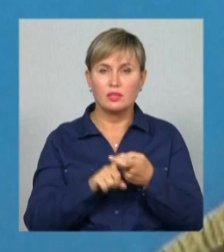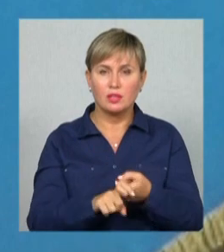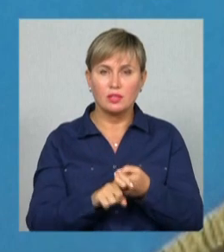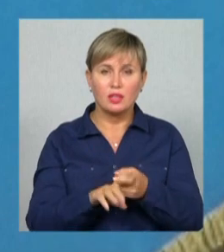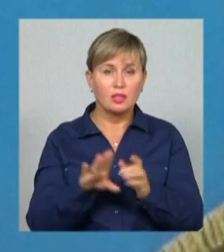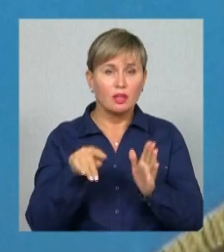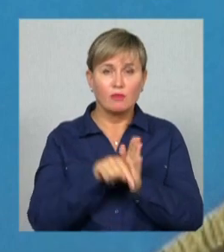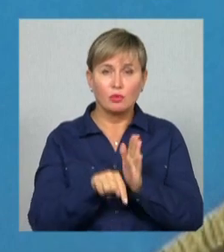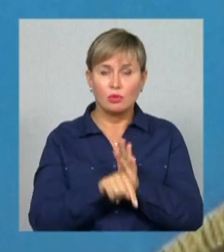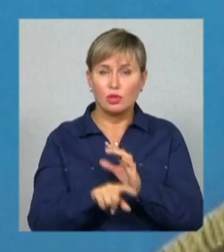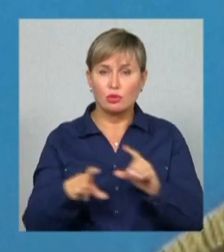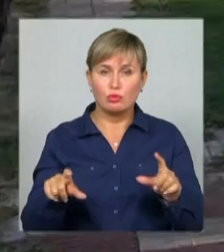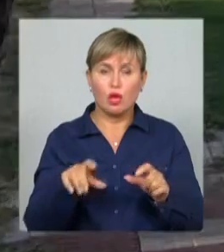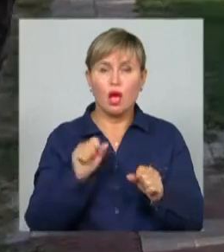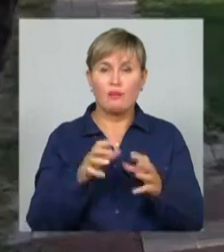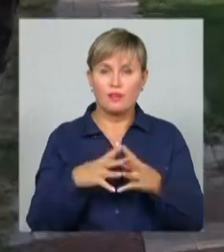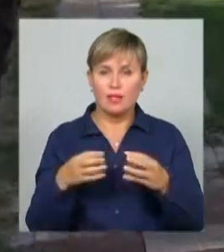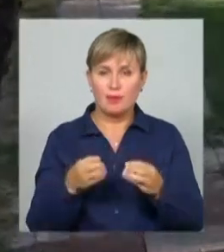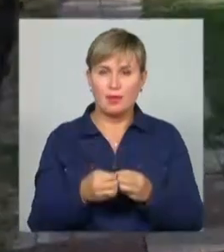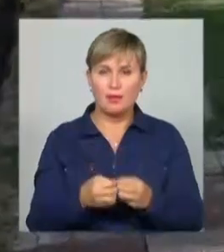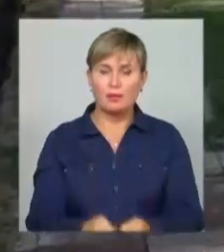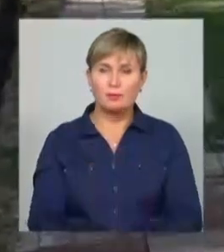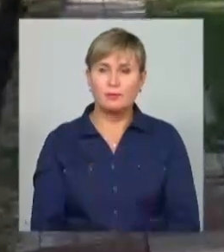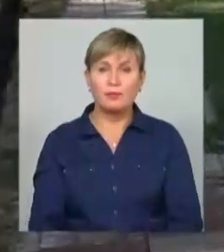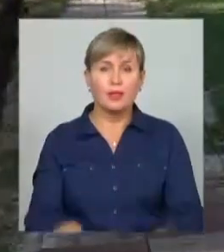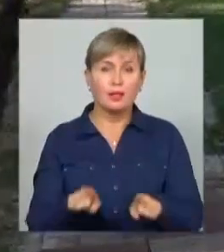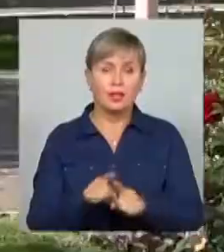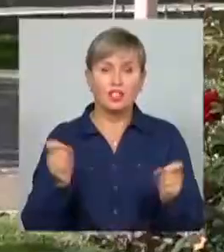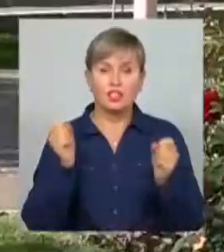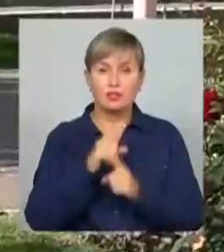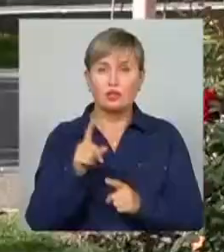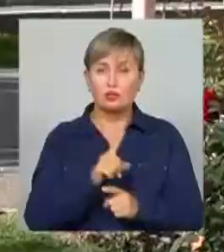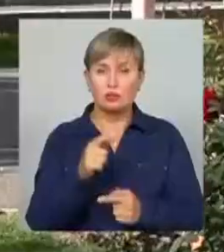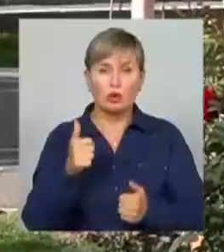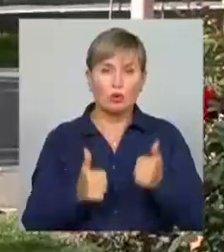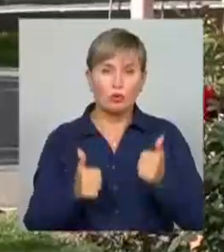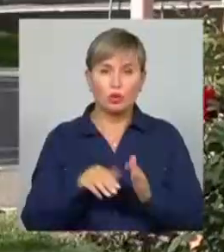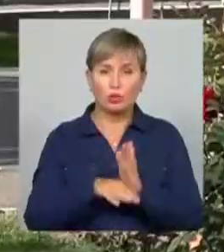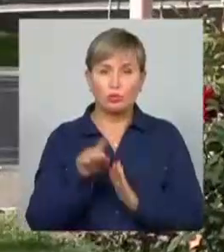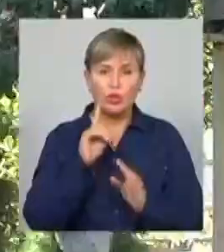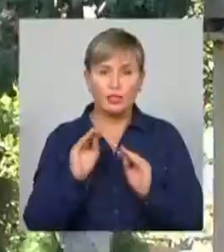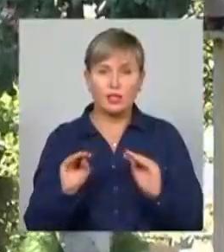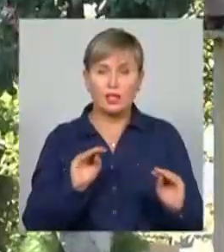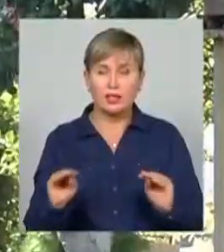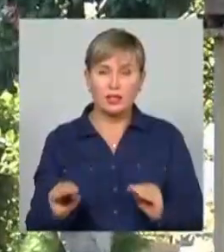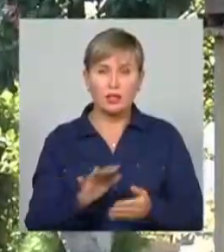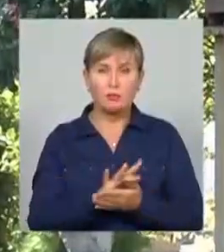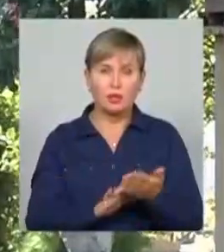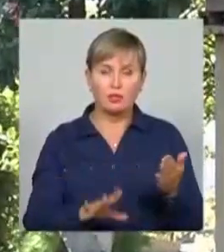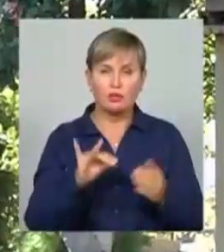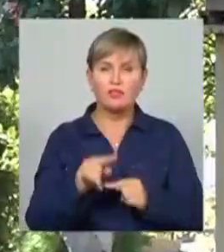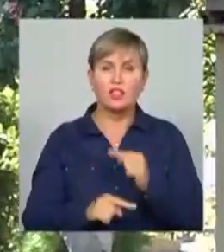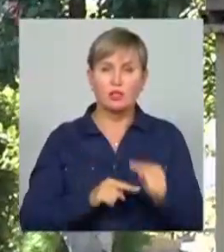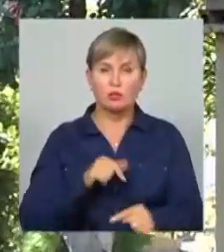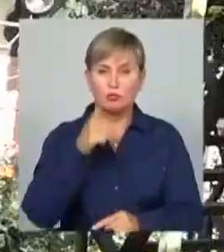не внутри школы, а в семьях. Также стало известно, что конкурс на лучшее озеленение двора будет продолжен и в